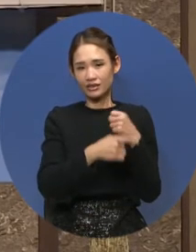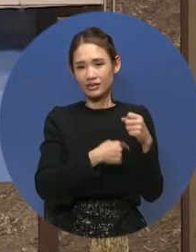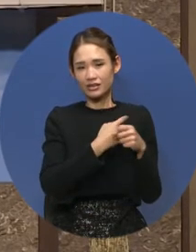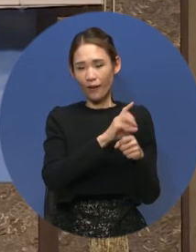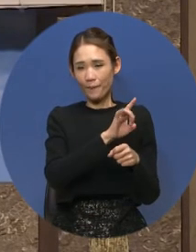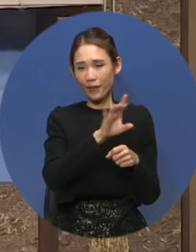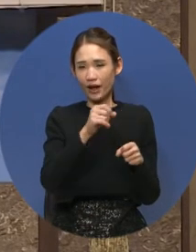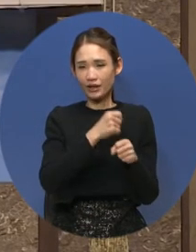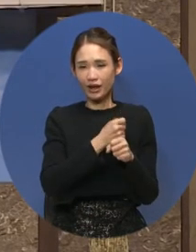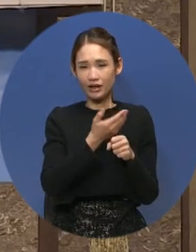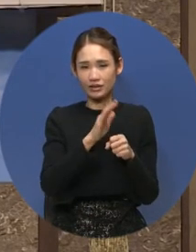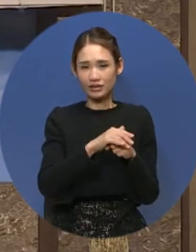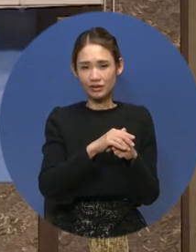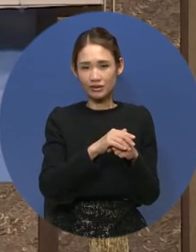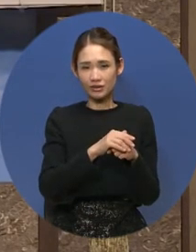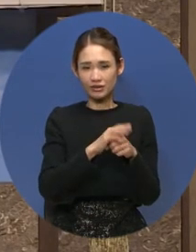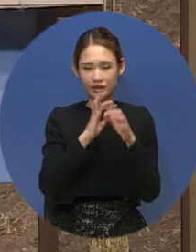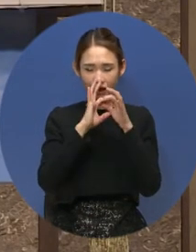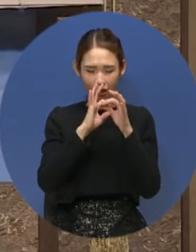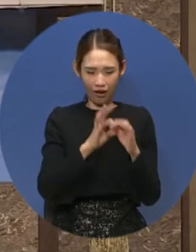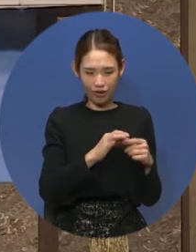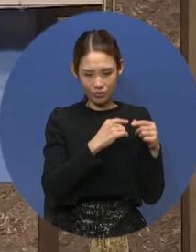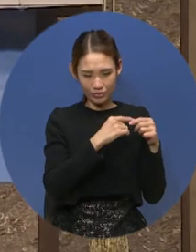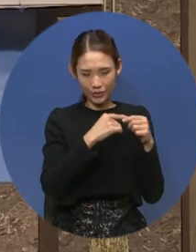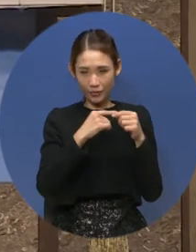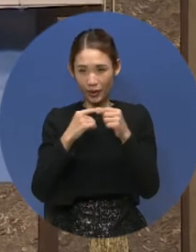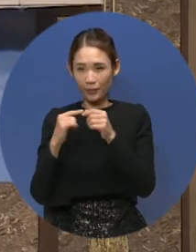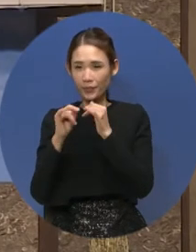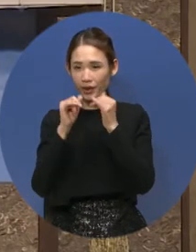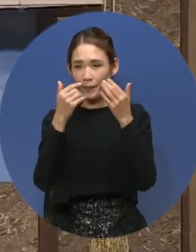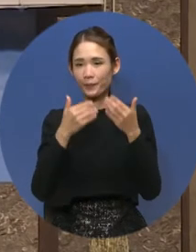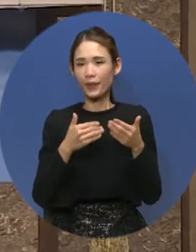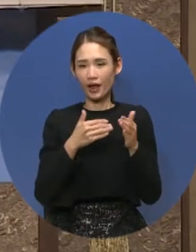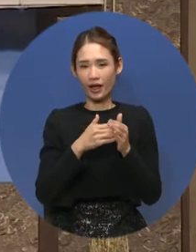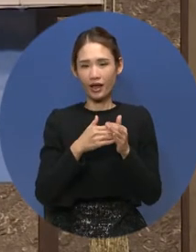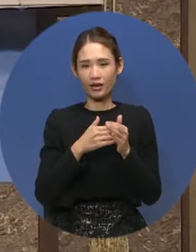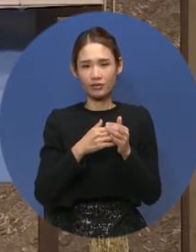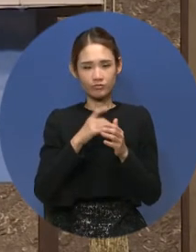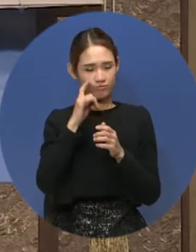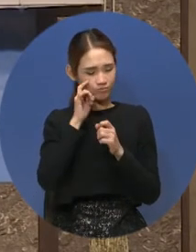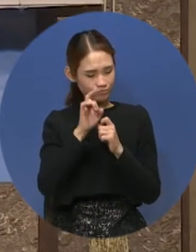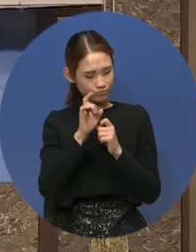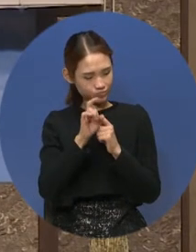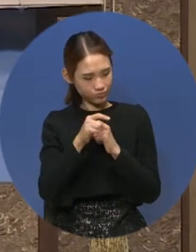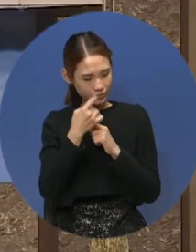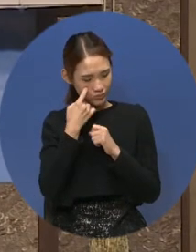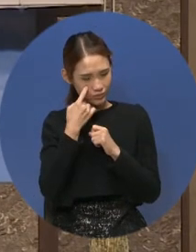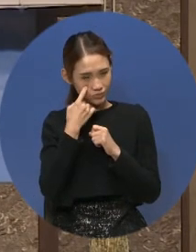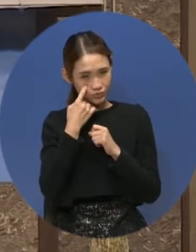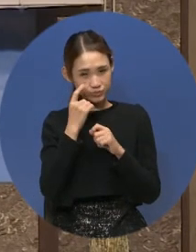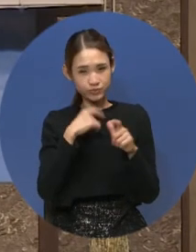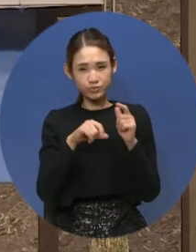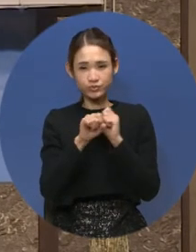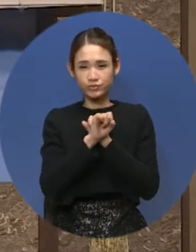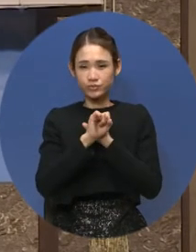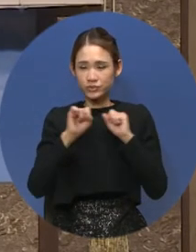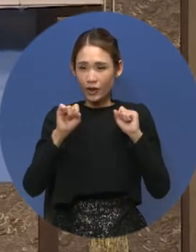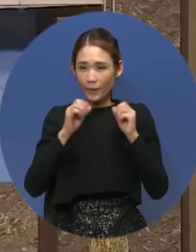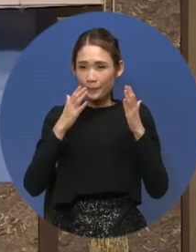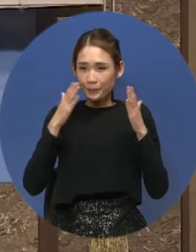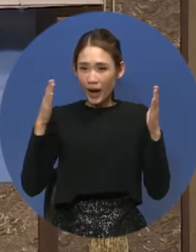연속 이제 최우수 평가를 받았고요. 그래서 이제 그걸 곰곰이 생각해 보니까 탁 트인 영등포라는